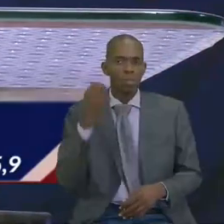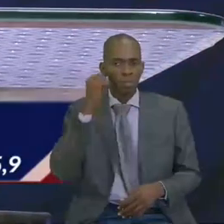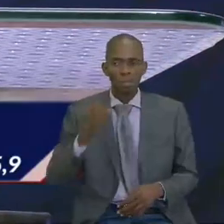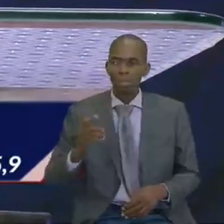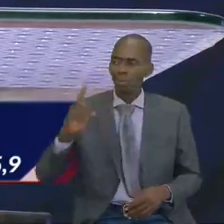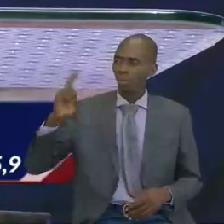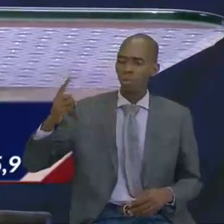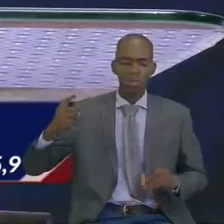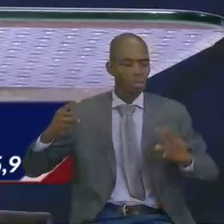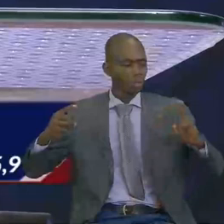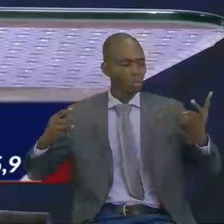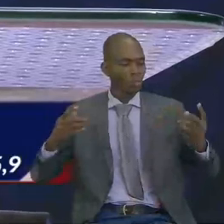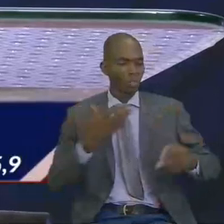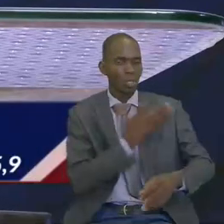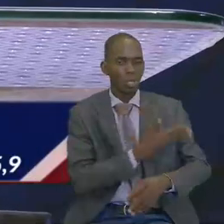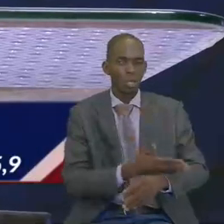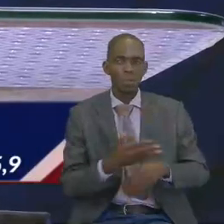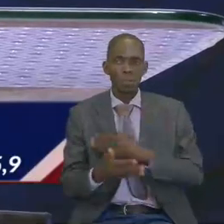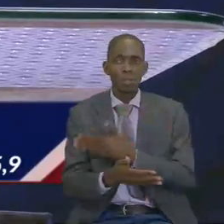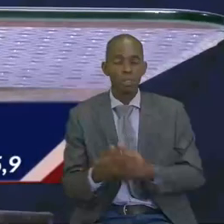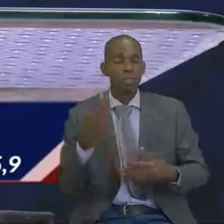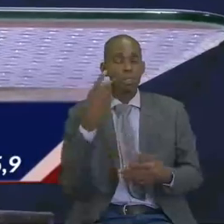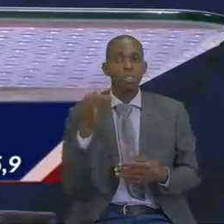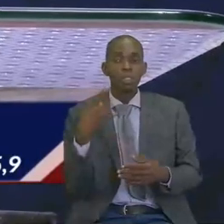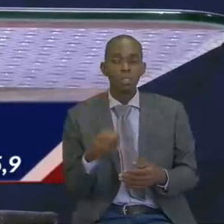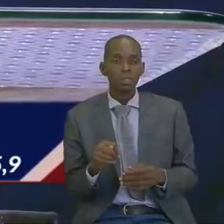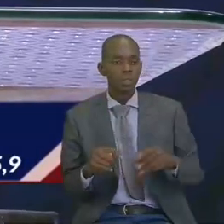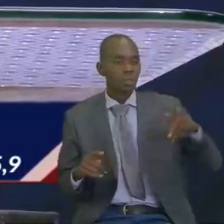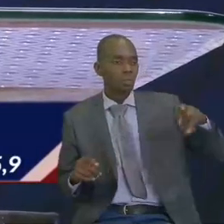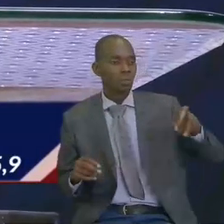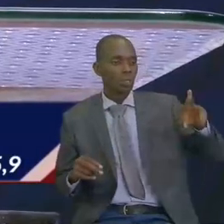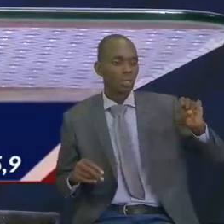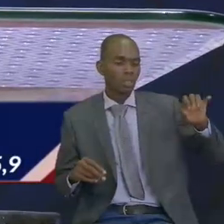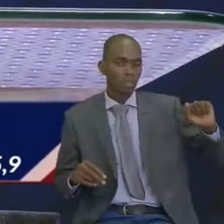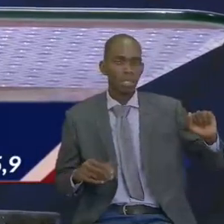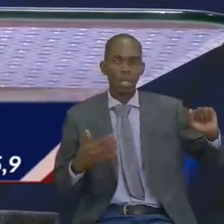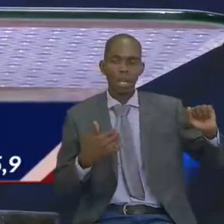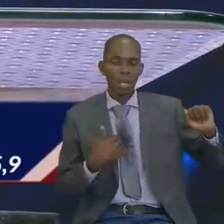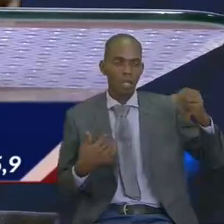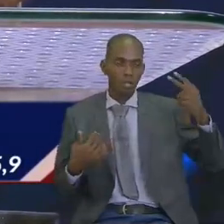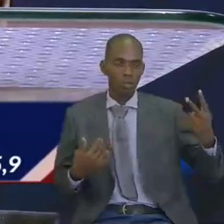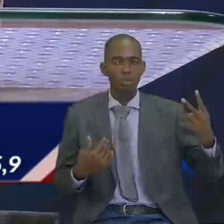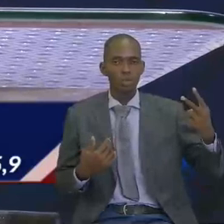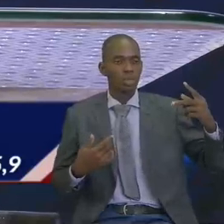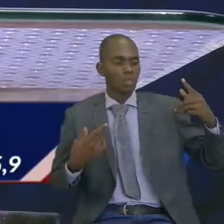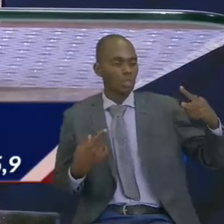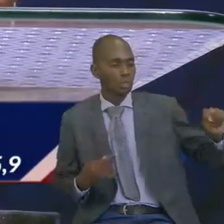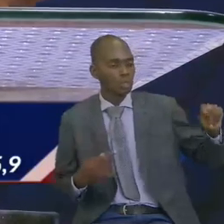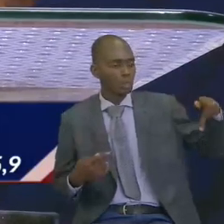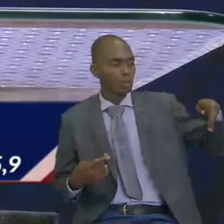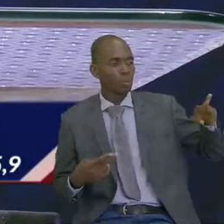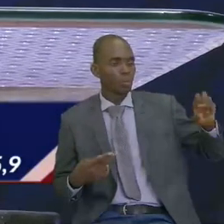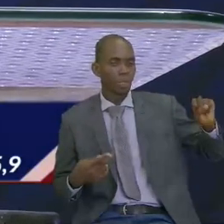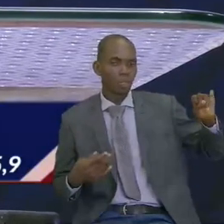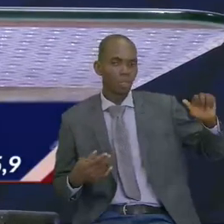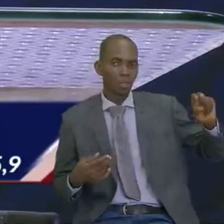ses cuisses étaient d'airain. Vous voyez? Le royaume Médo-Perse a deux parties. Il y a les Mèdes et